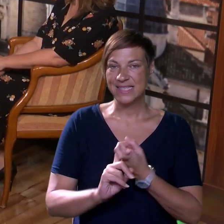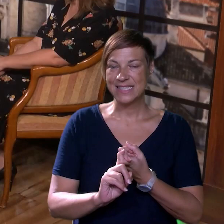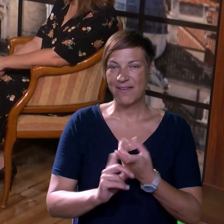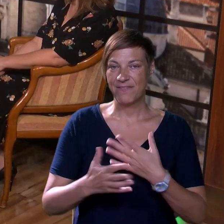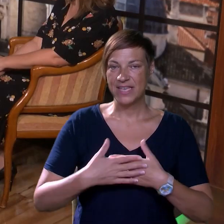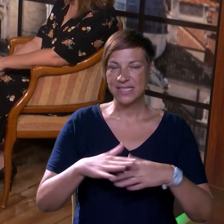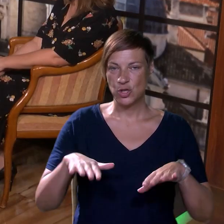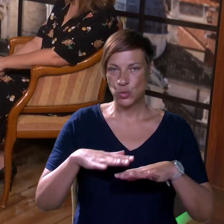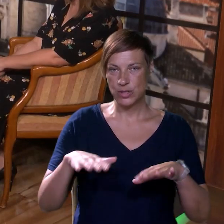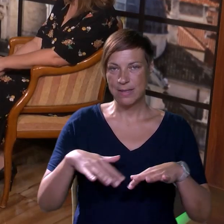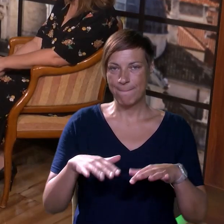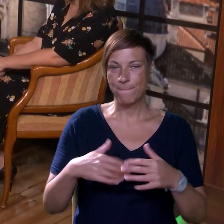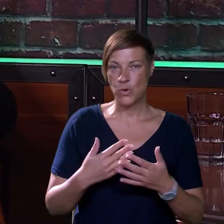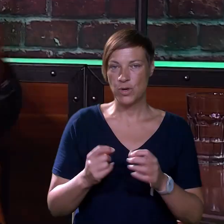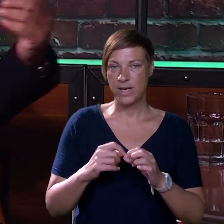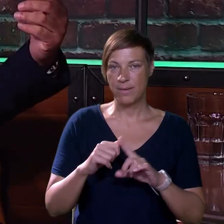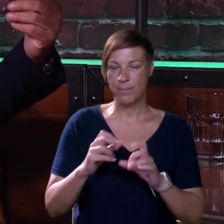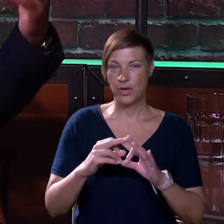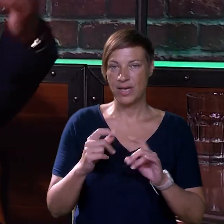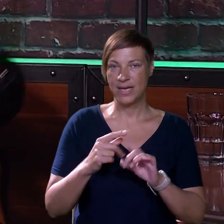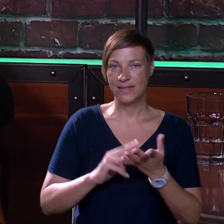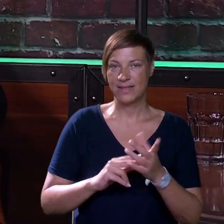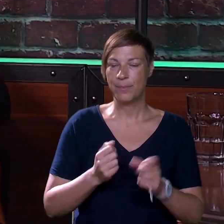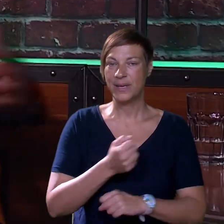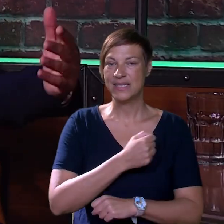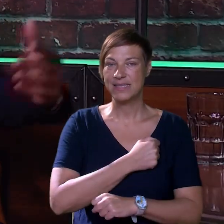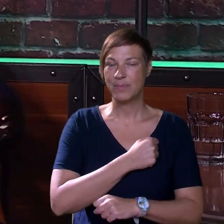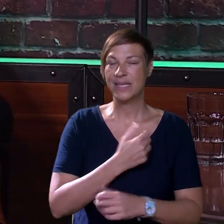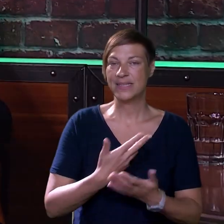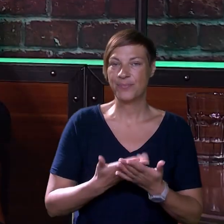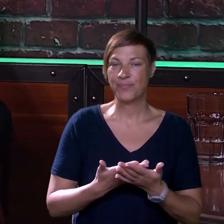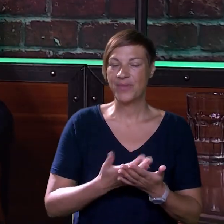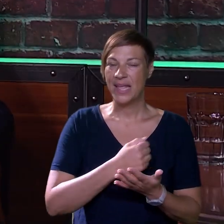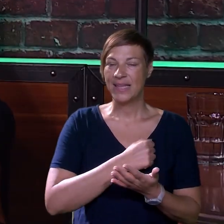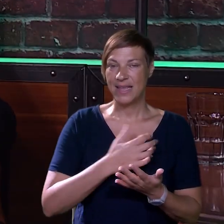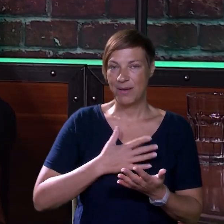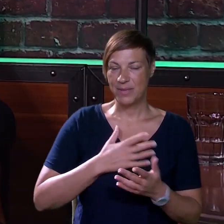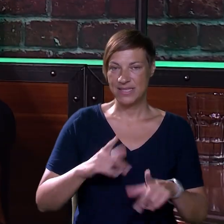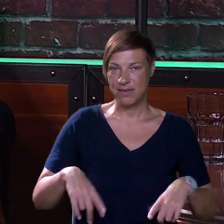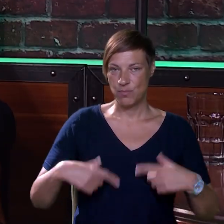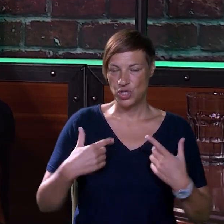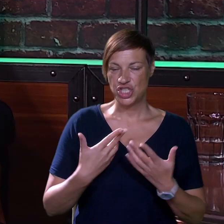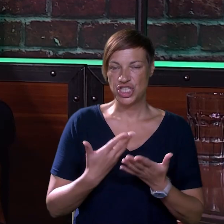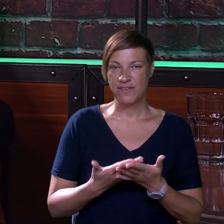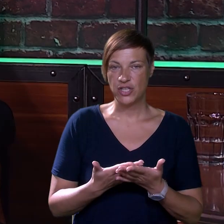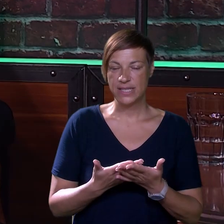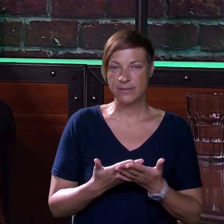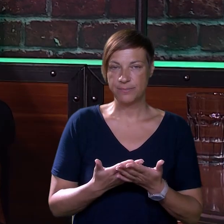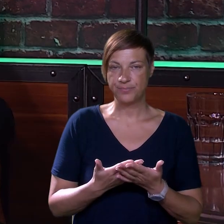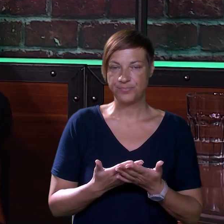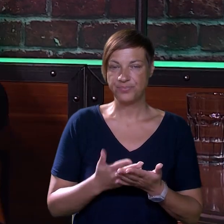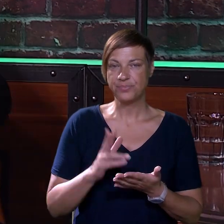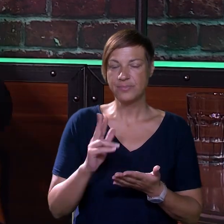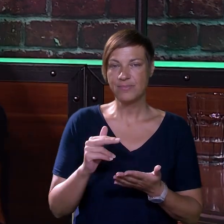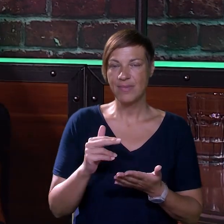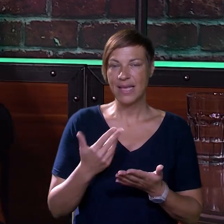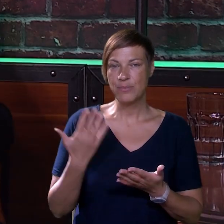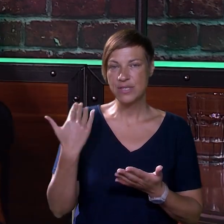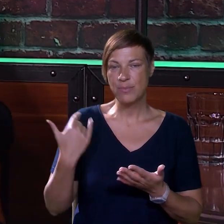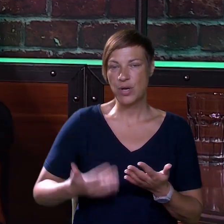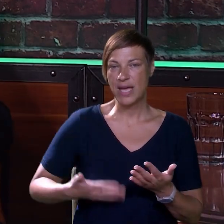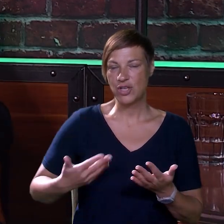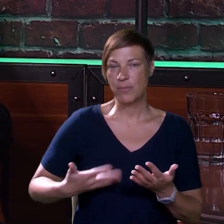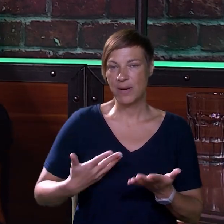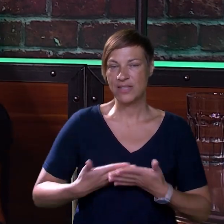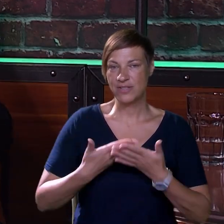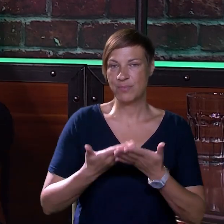vezan stalno uz more. Boka, Trpanj, Split, tako, Dalmacija je moj život što se toga tiče. Imao sam u nekoj ranijoj